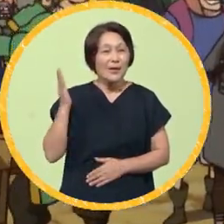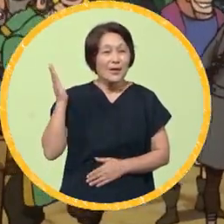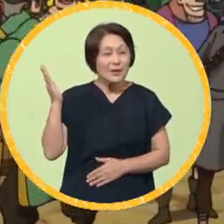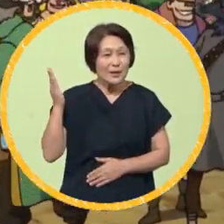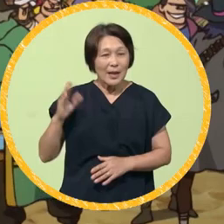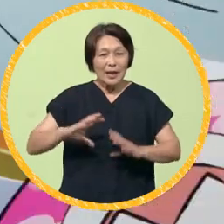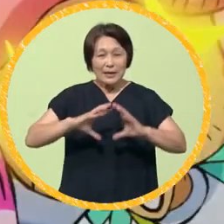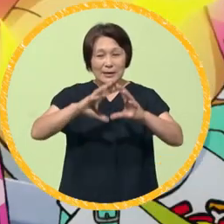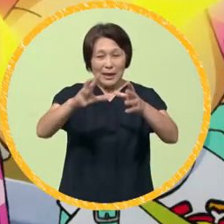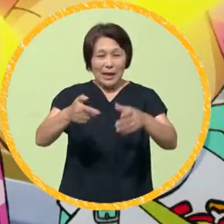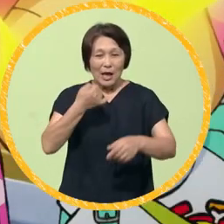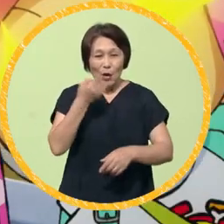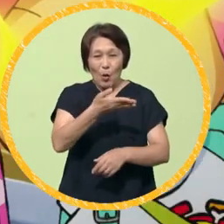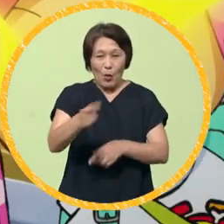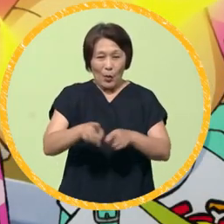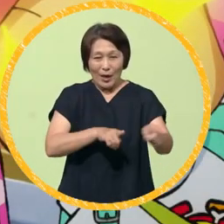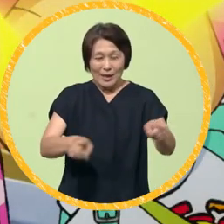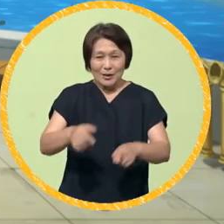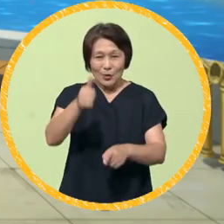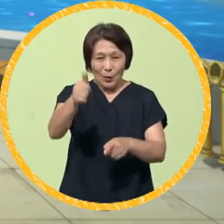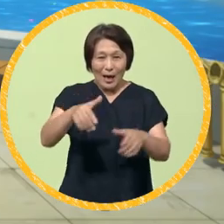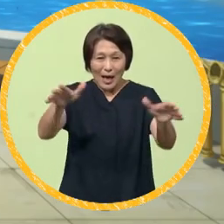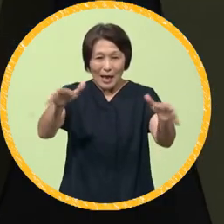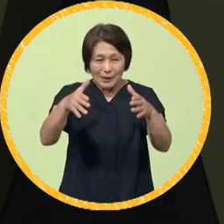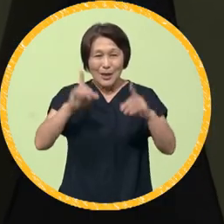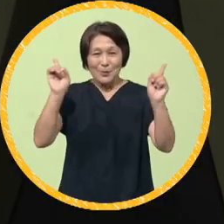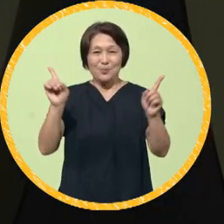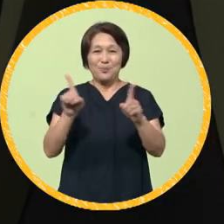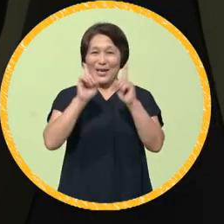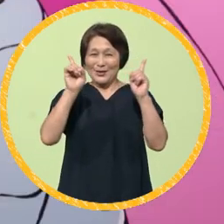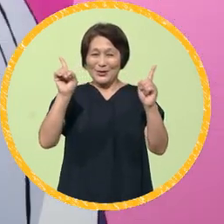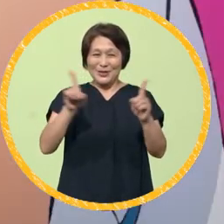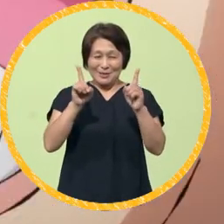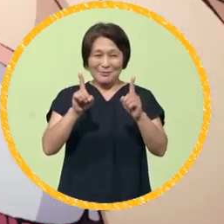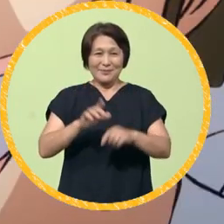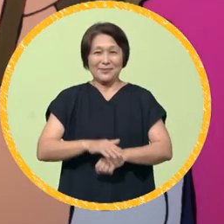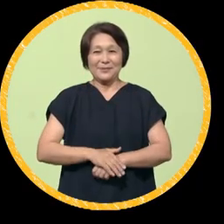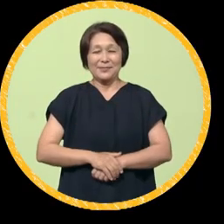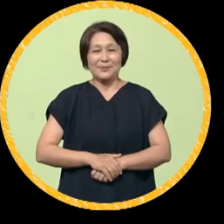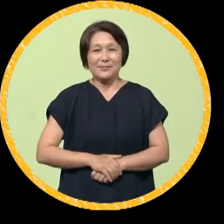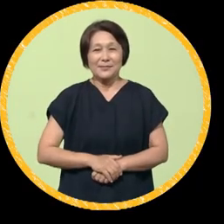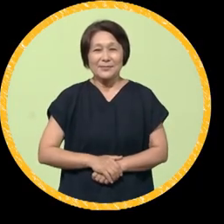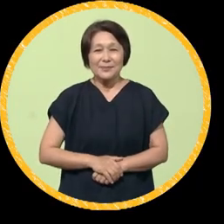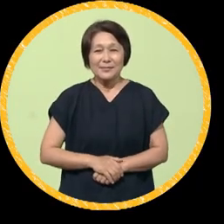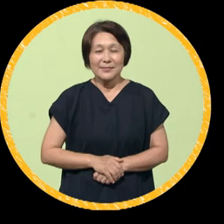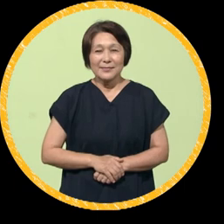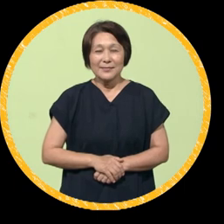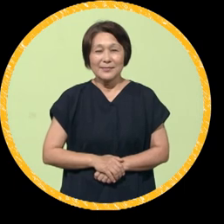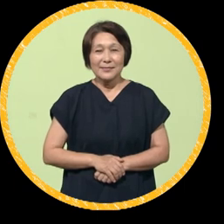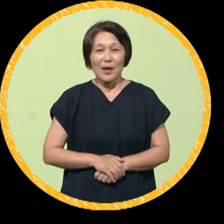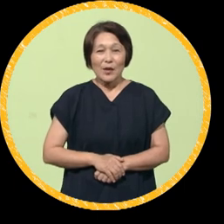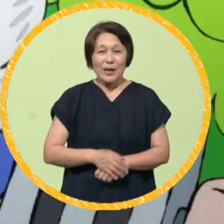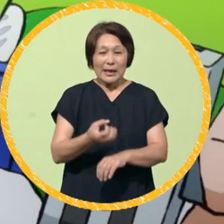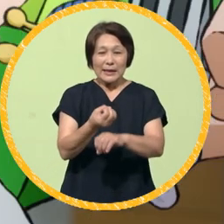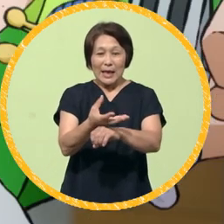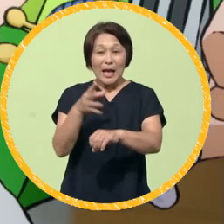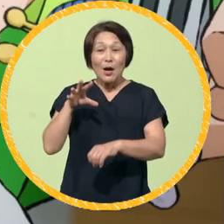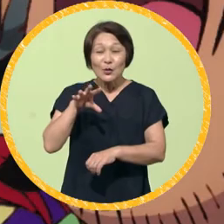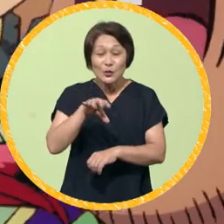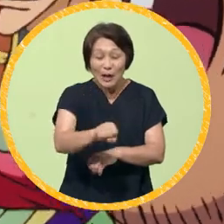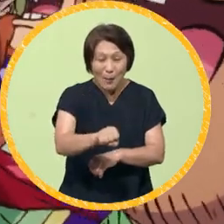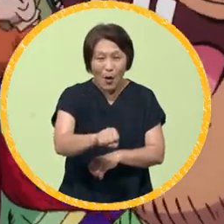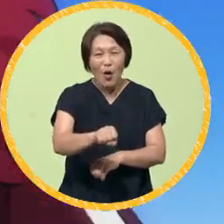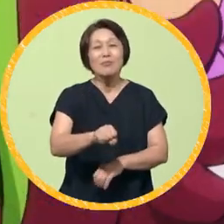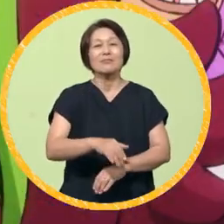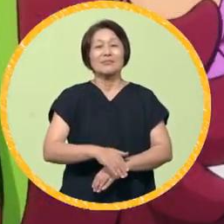世界中の海賊たちが集まる祭り。 これは海賊王からの挑戦状だ。その手に宝を掴もうではない